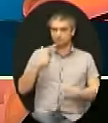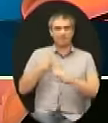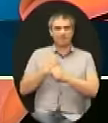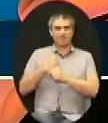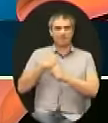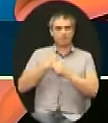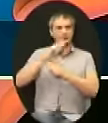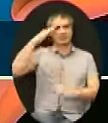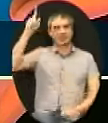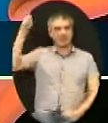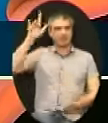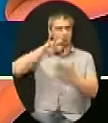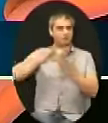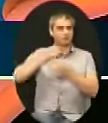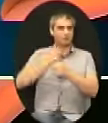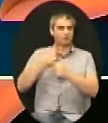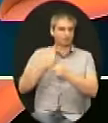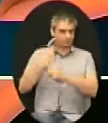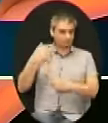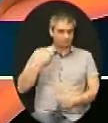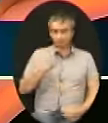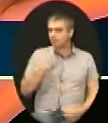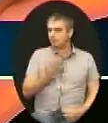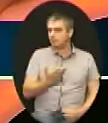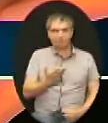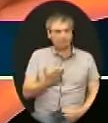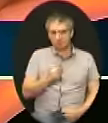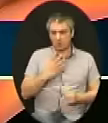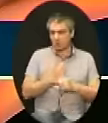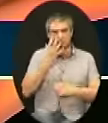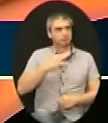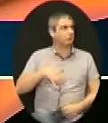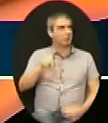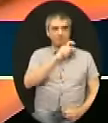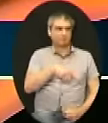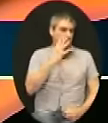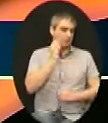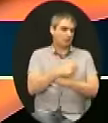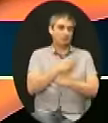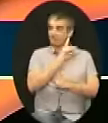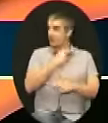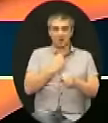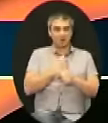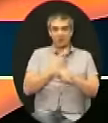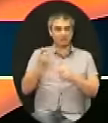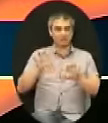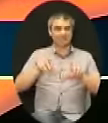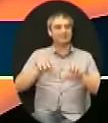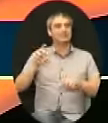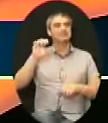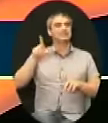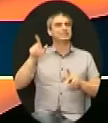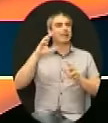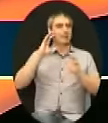עושה בגליל ועל מקומות העבודה שאני יוצר שם, אני חייב להגיד, זה לא תפס לתשומת הלב שלכם, גם אפילו לא הסייבר בבאר שבע או